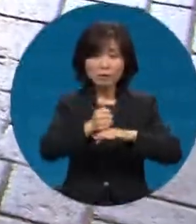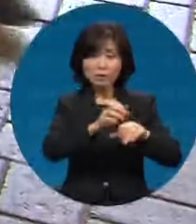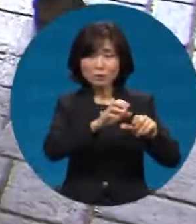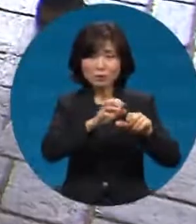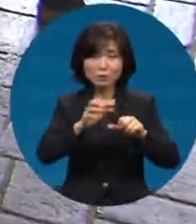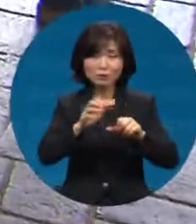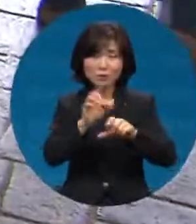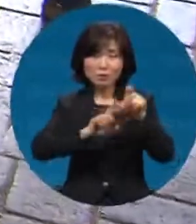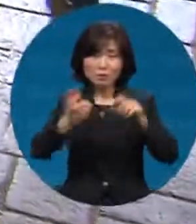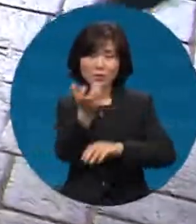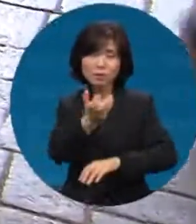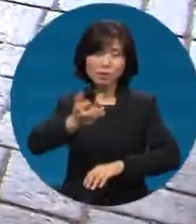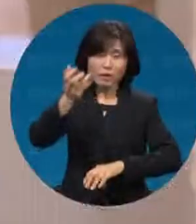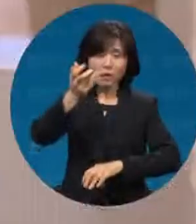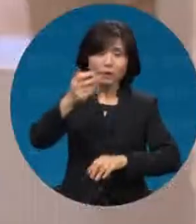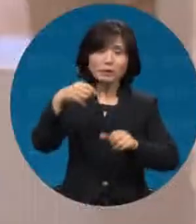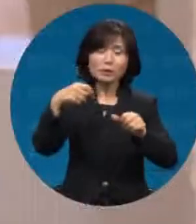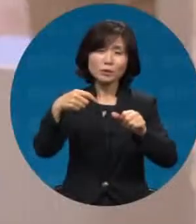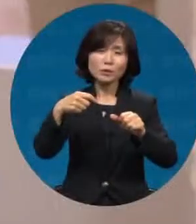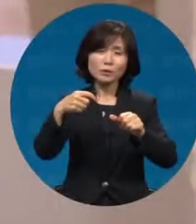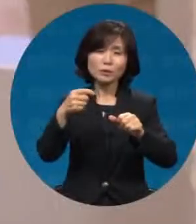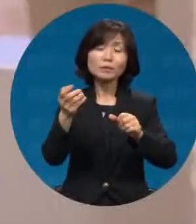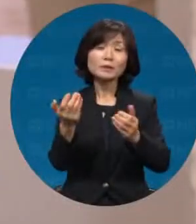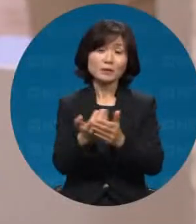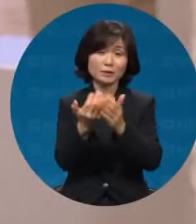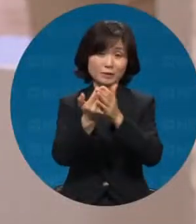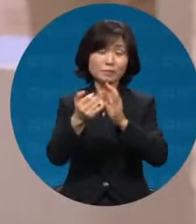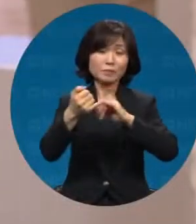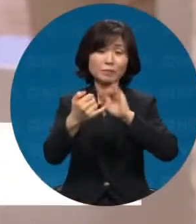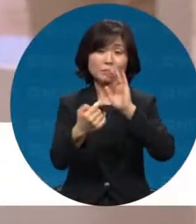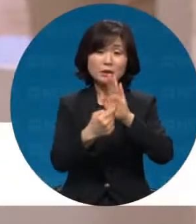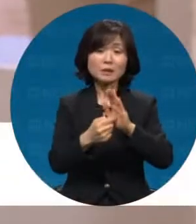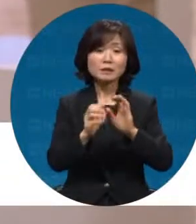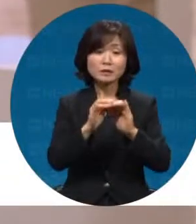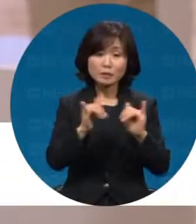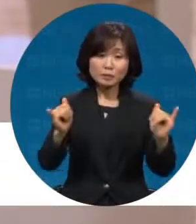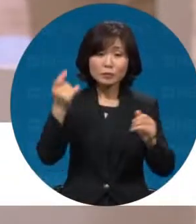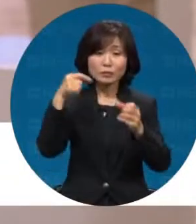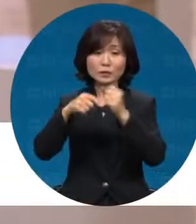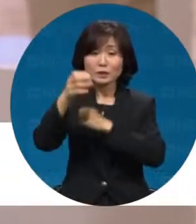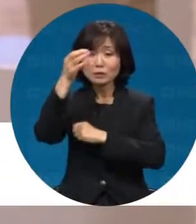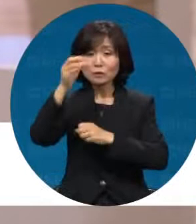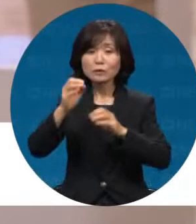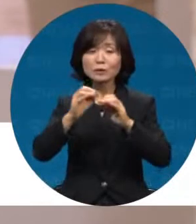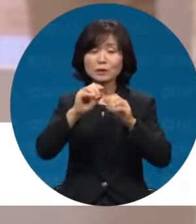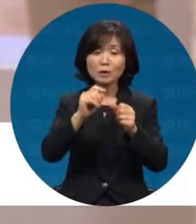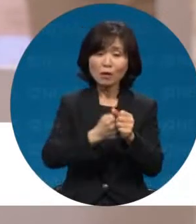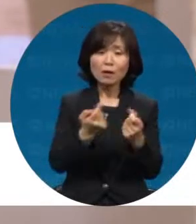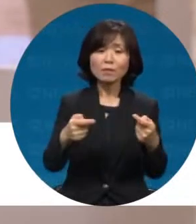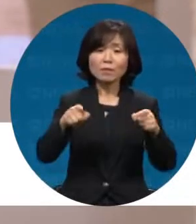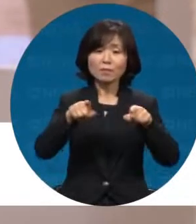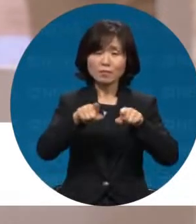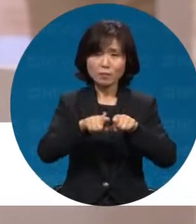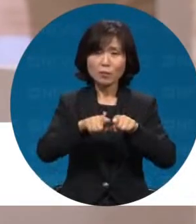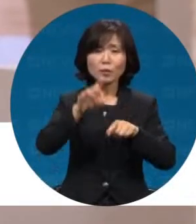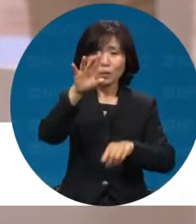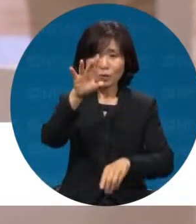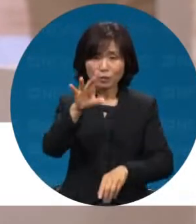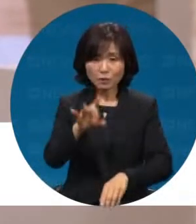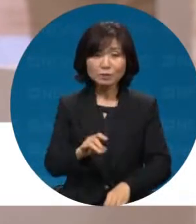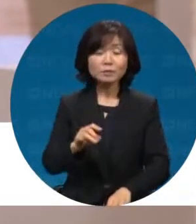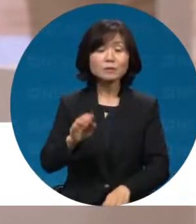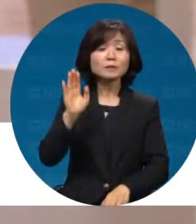시키겠다 고 밝혔습니다 사람 우거 과학 기술과 자연이 공존하는 예 저하로